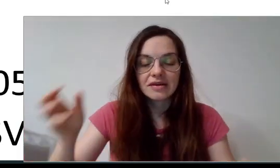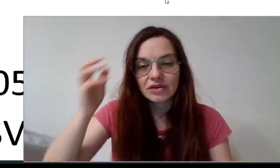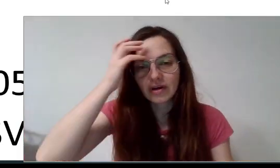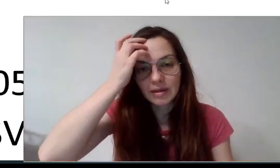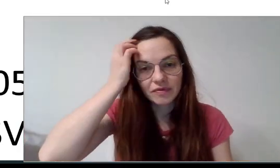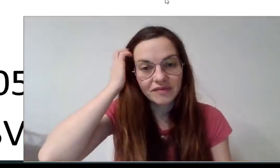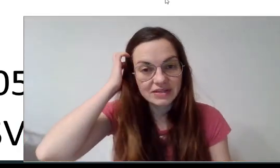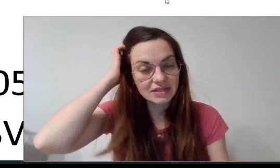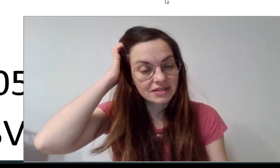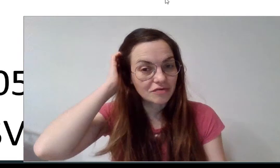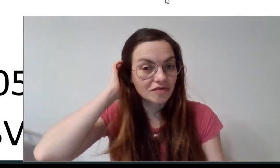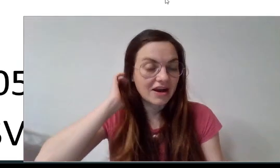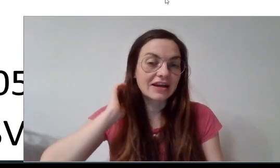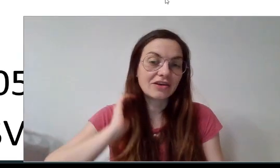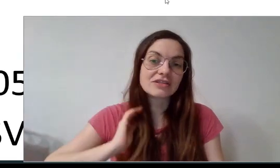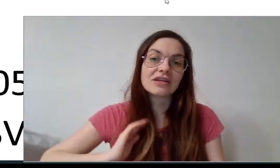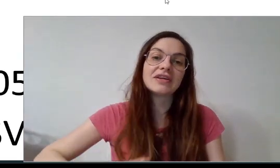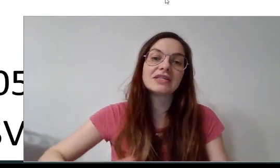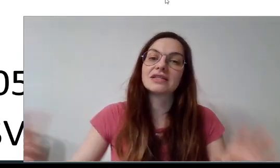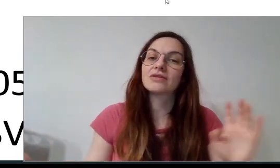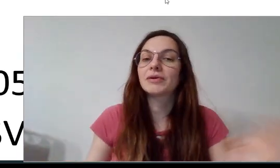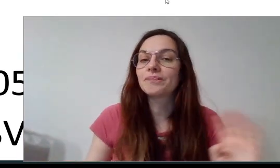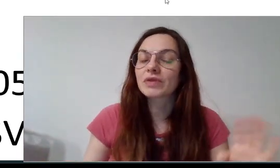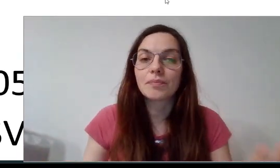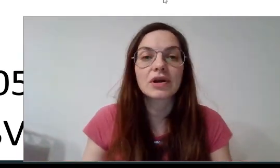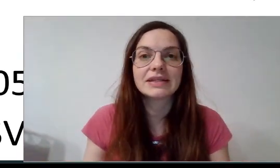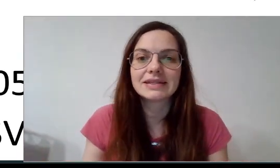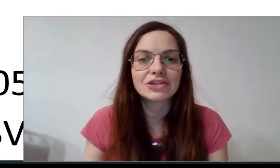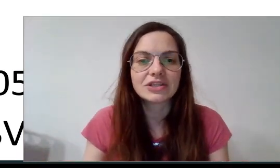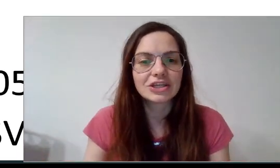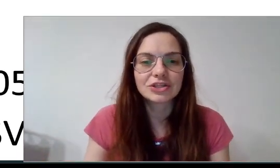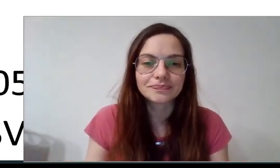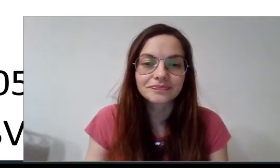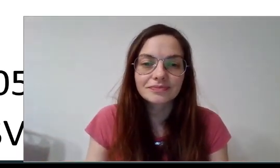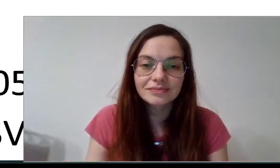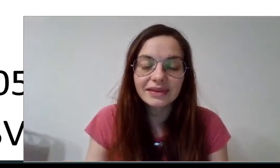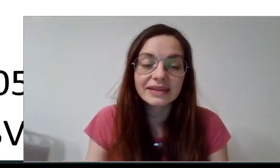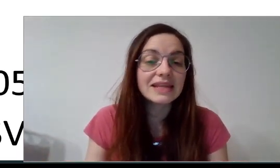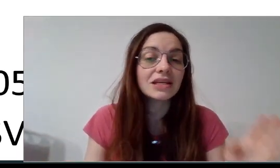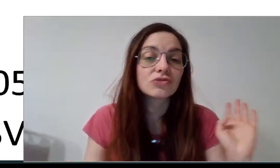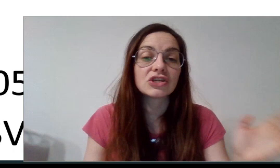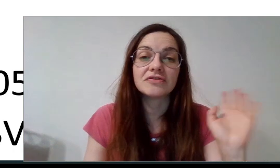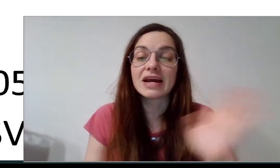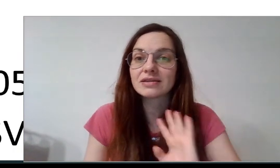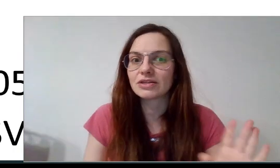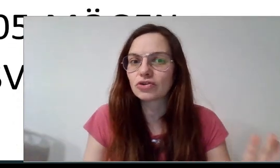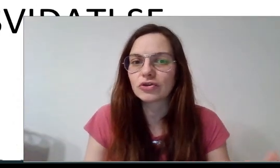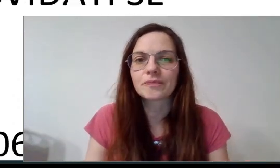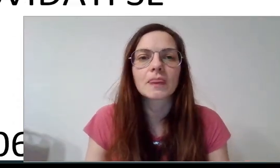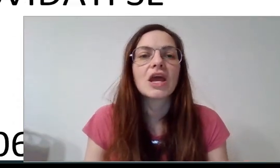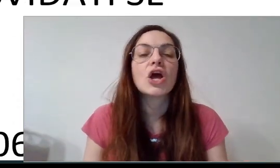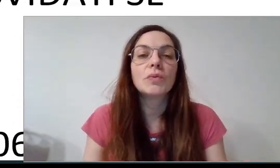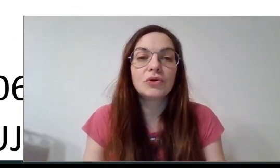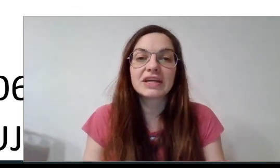dosta videoklipova vezanih za ovo weil i ostale veznike, tako da pogledajte, nađite nešto. Na internetu znači weil zato